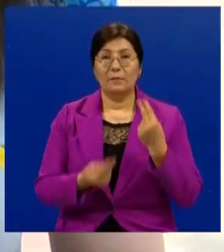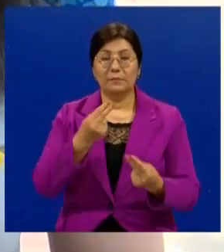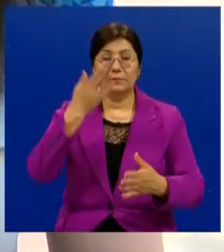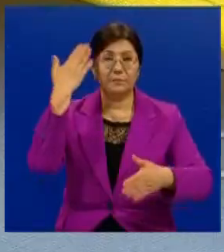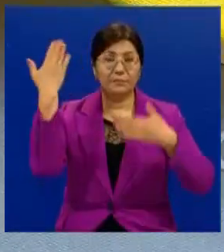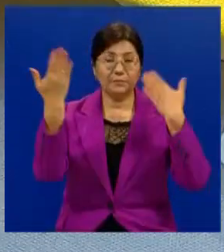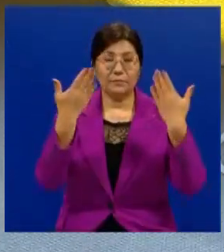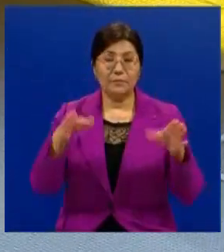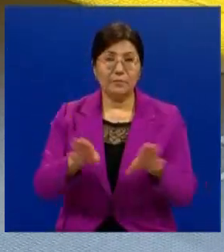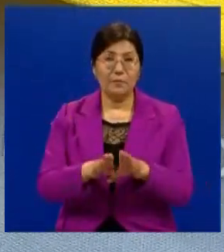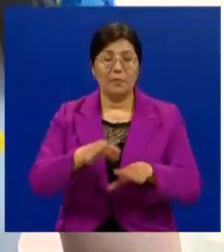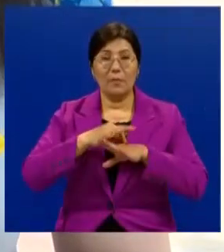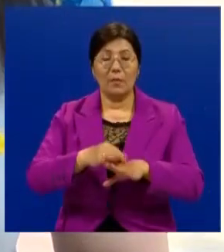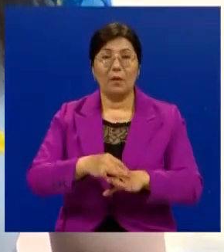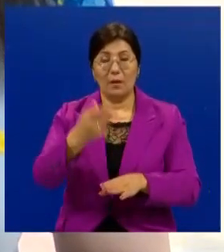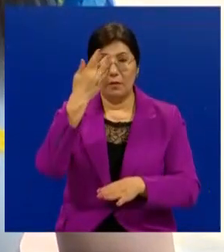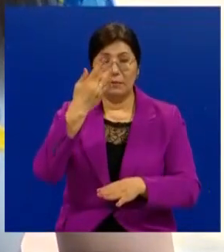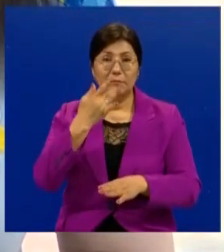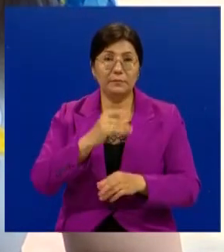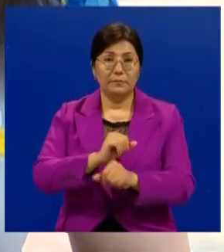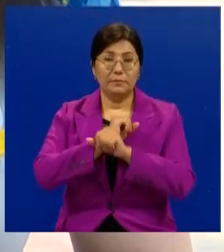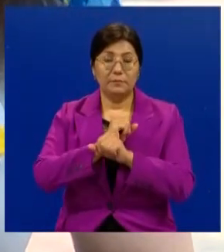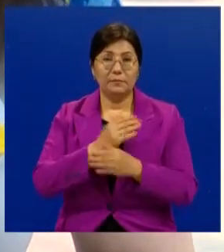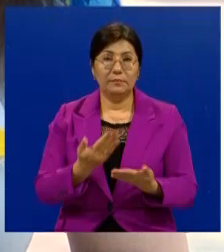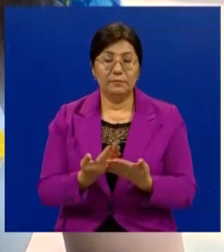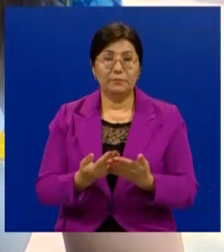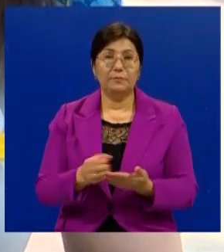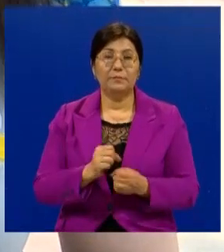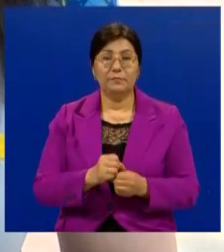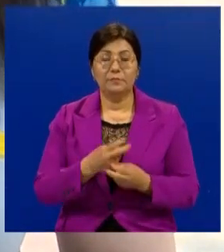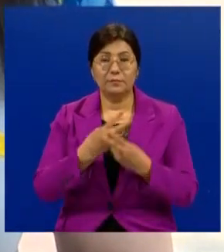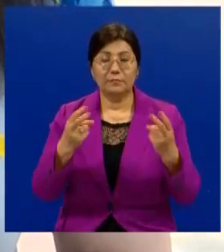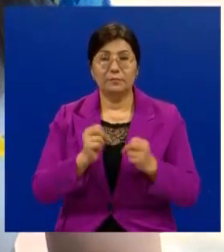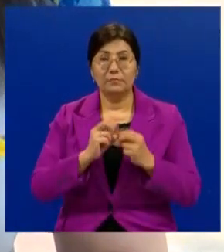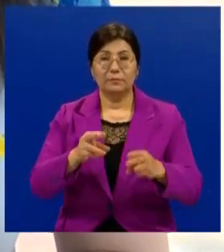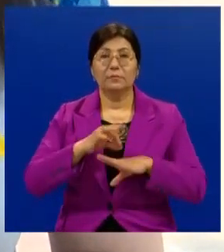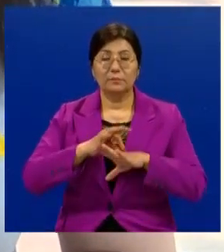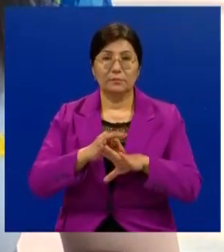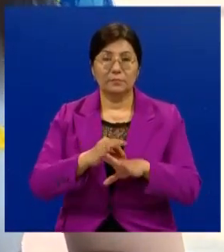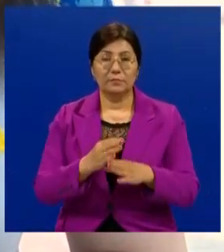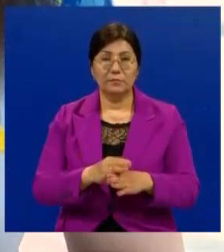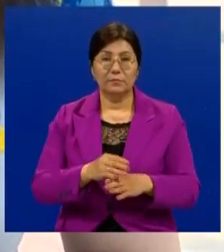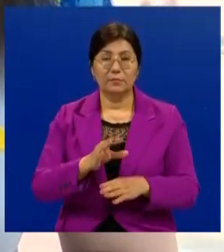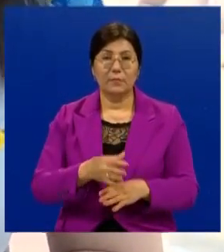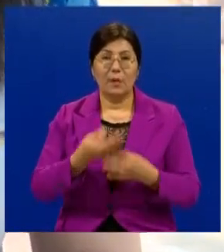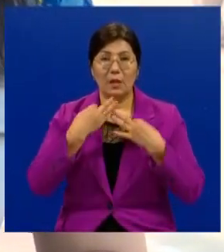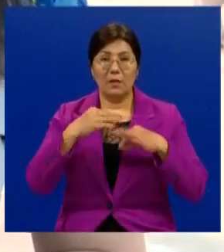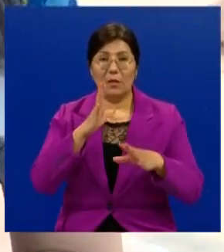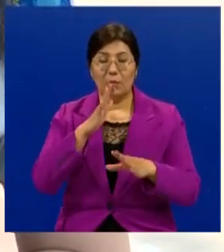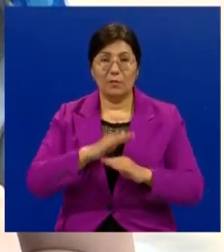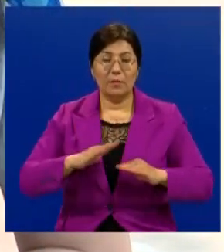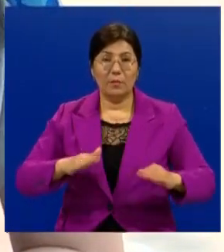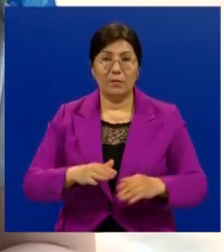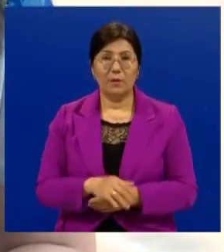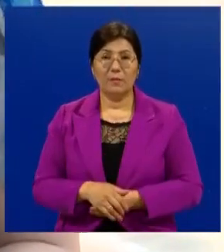хорошие, веселые моменты с детьми. Сегодня мы поделились с тем, что как надо организовать свободное время детей. Получается, много